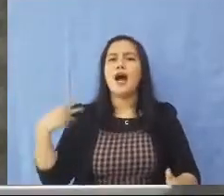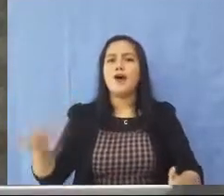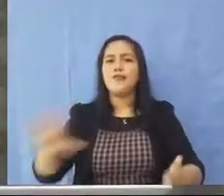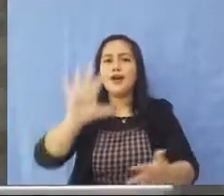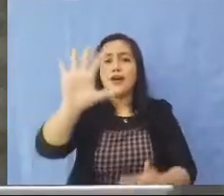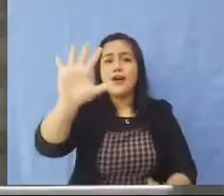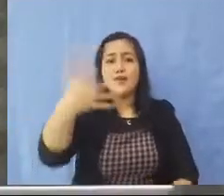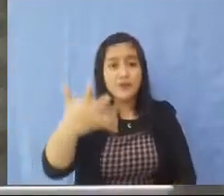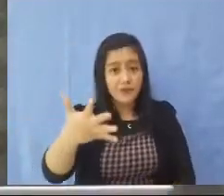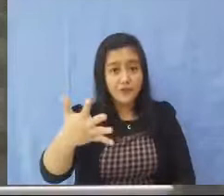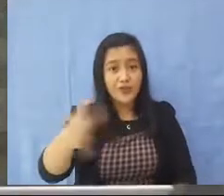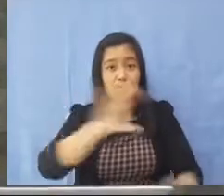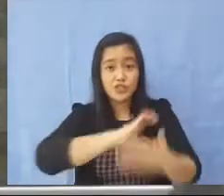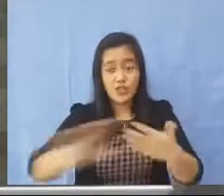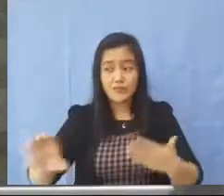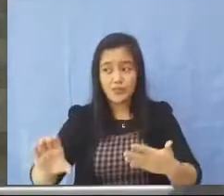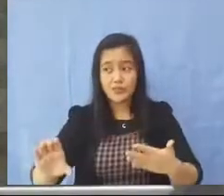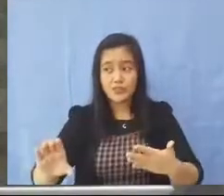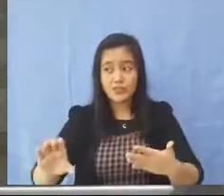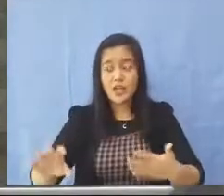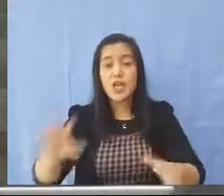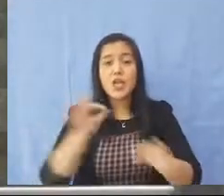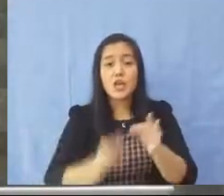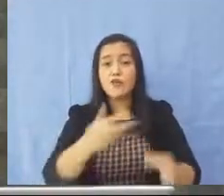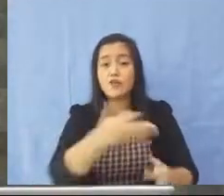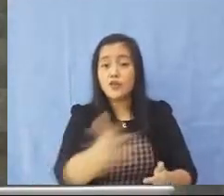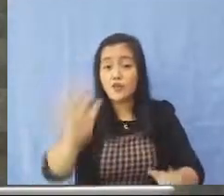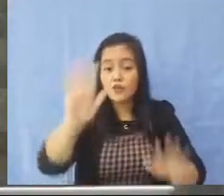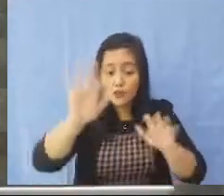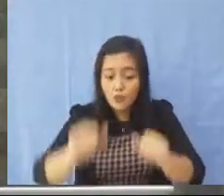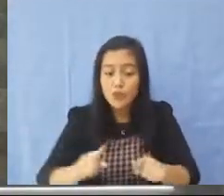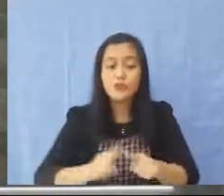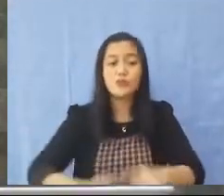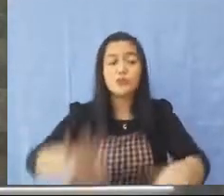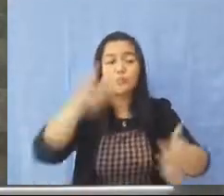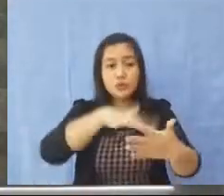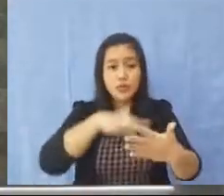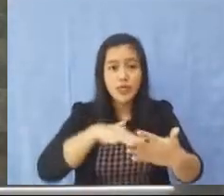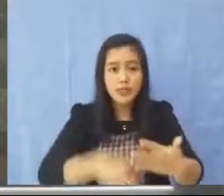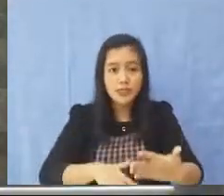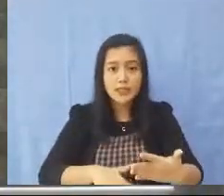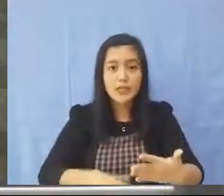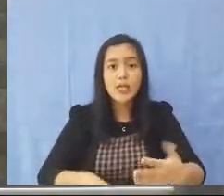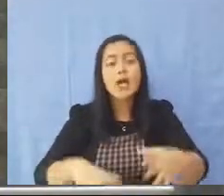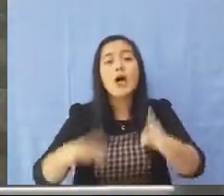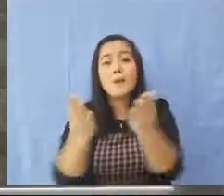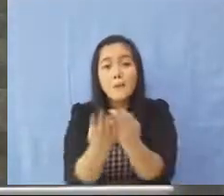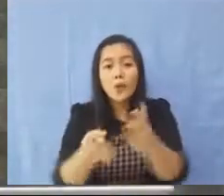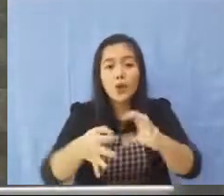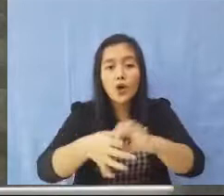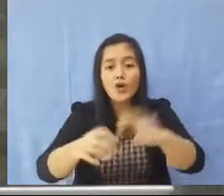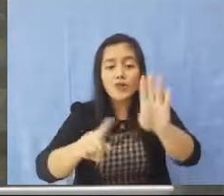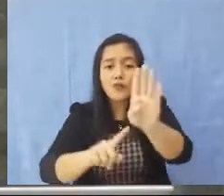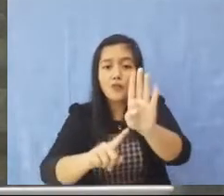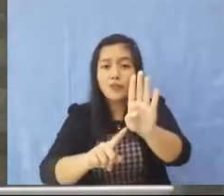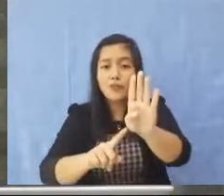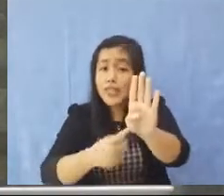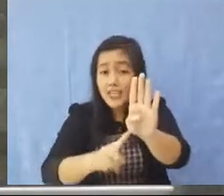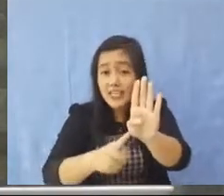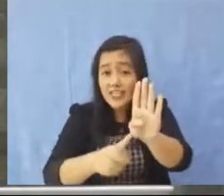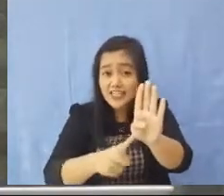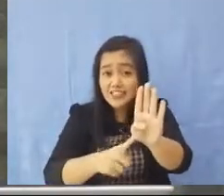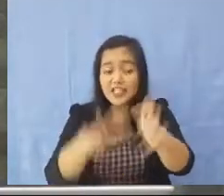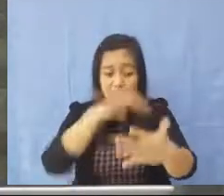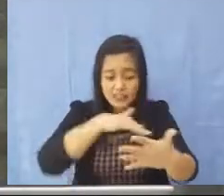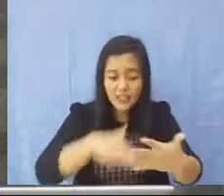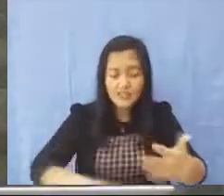Genesis. And it is one of the known very important books of the Bible because ito po yung naglalaman